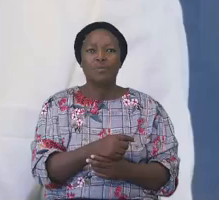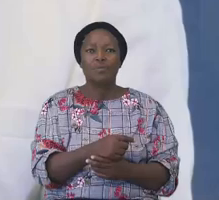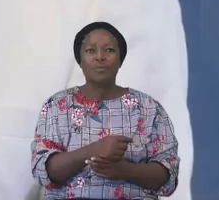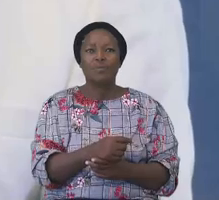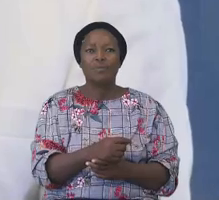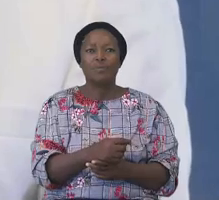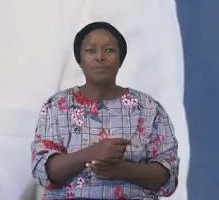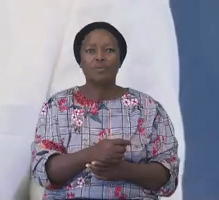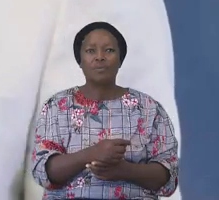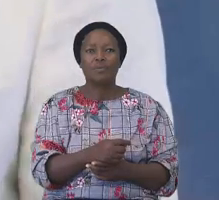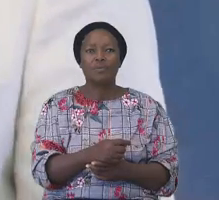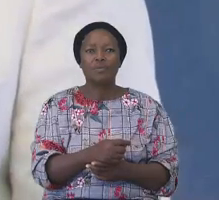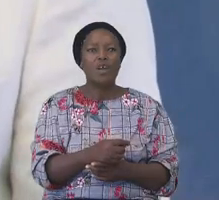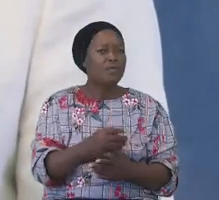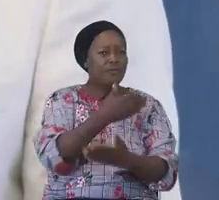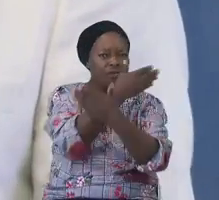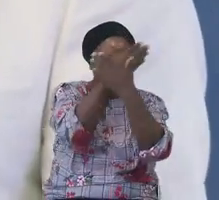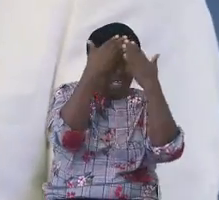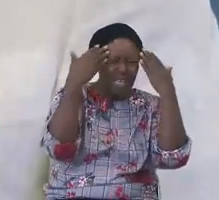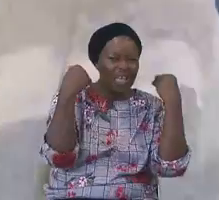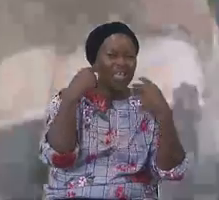Le nom du Père dans sa bouche.